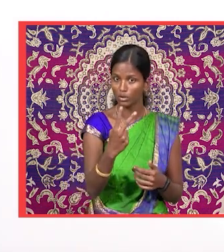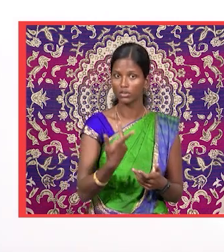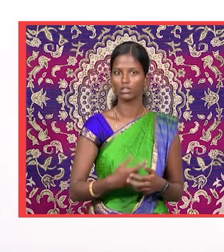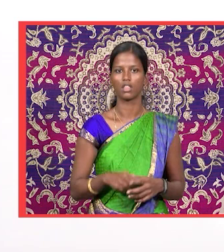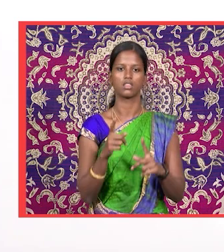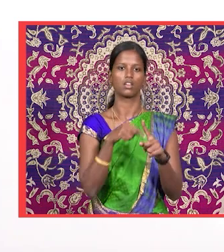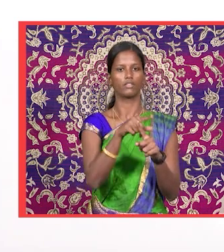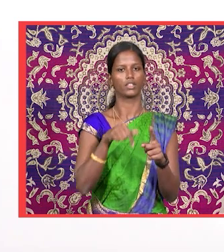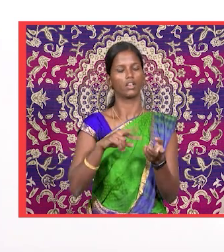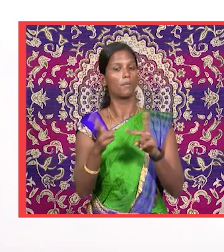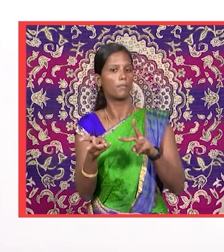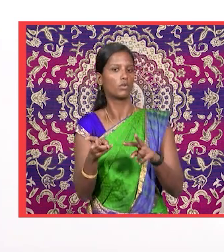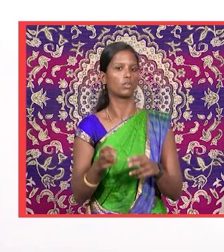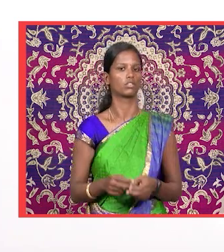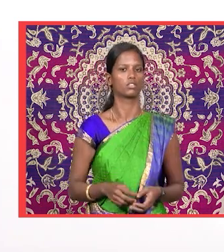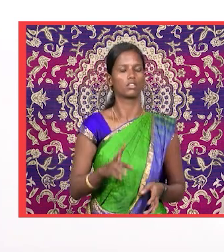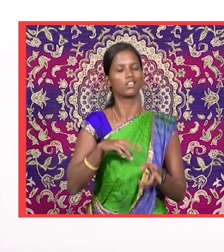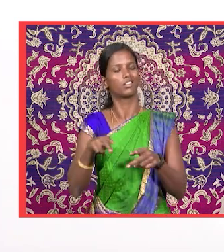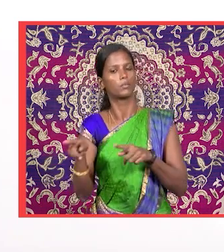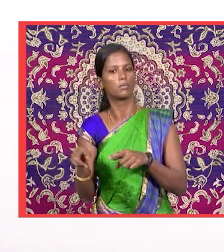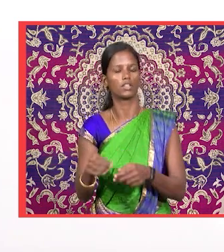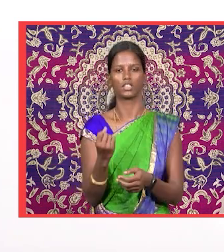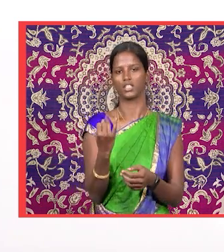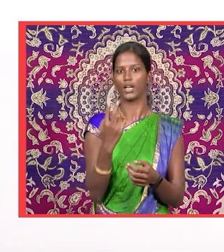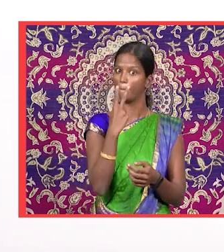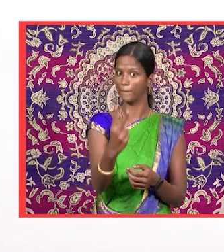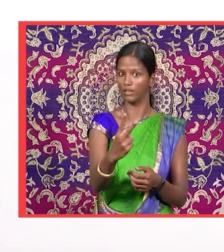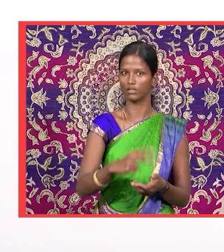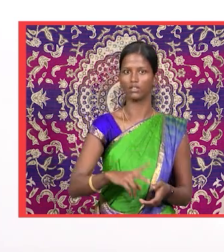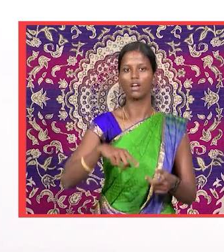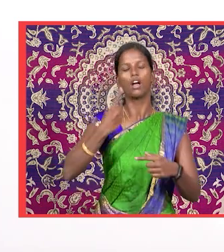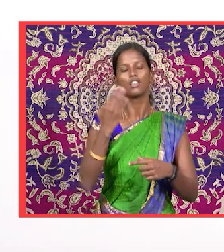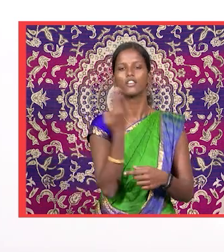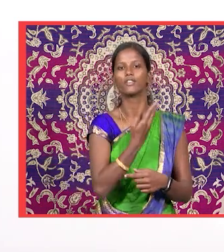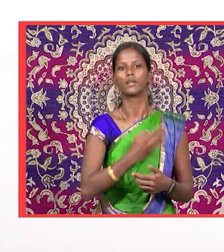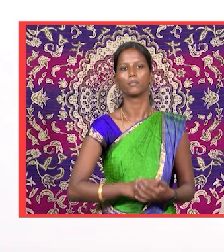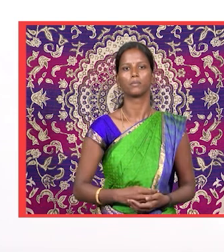சதவீதம் மற்றும் அதனுடைய தொடர்பான கணக்குகளை பார்த்தோம். அடுத்த வகுப்பில்